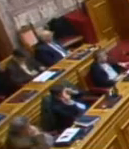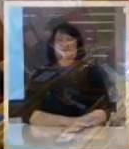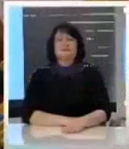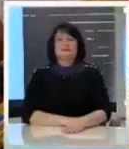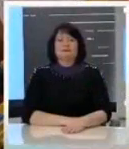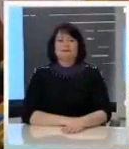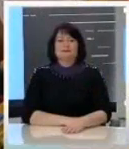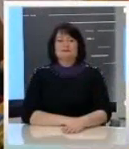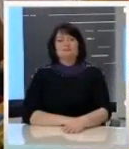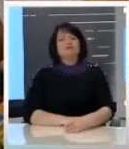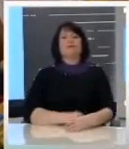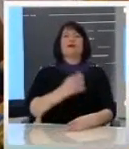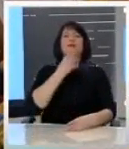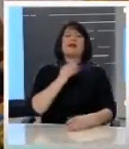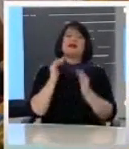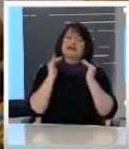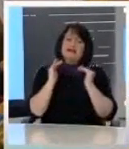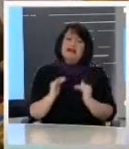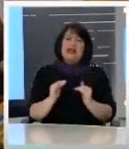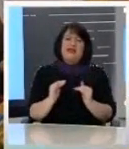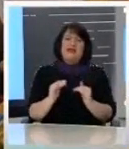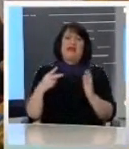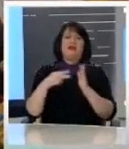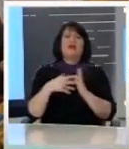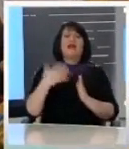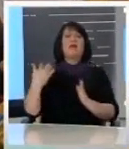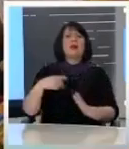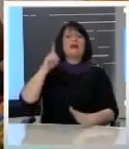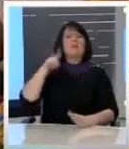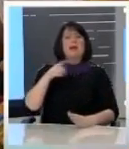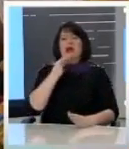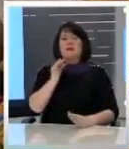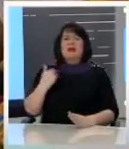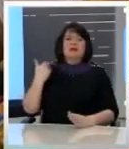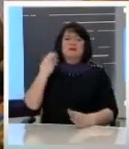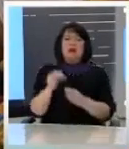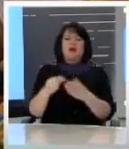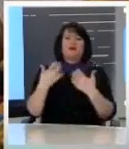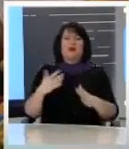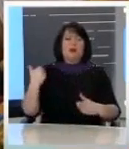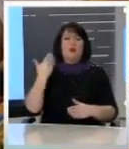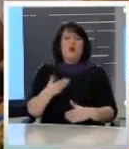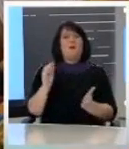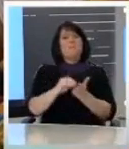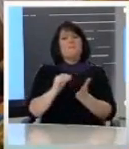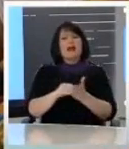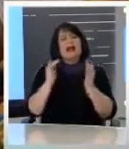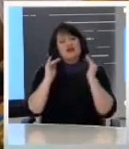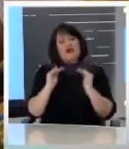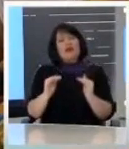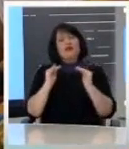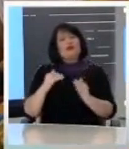Σαν να μην πέρασε μια μέρα από το 2015 και μετά τις εκλογές, επαναλαμβάνεται το ίδιο